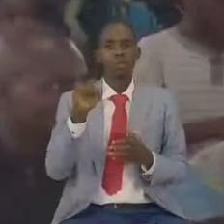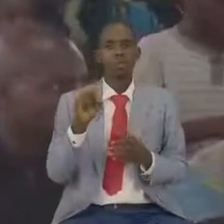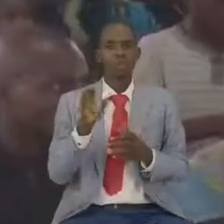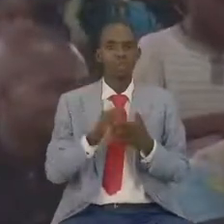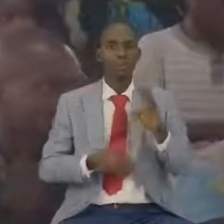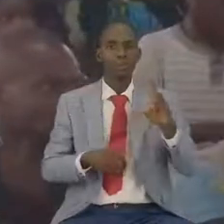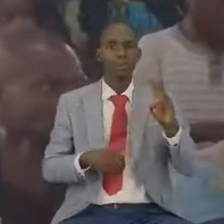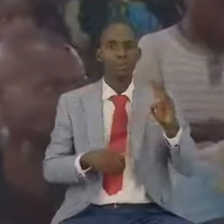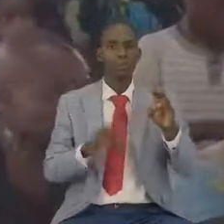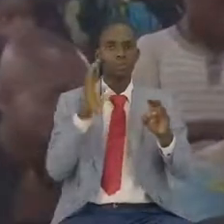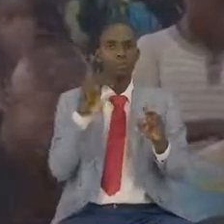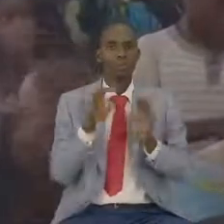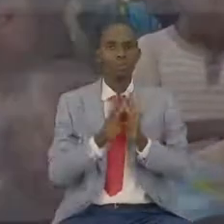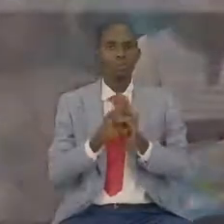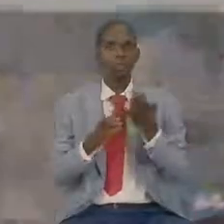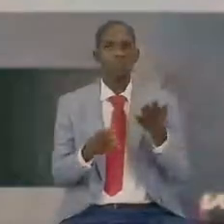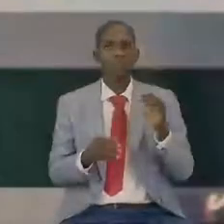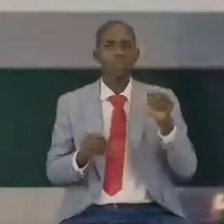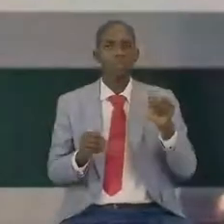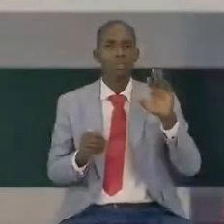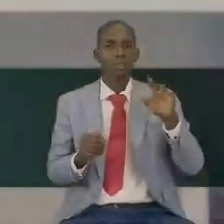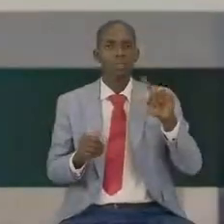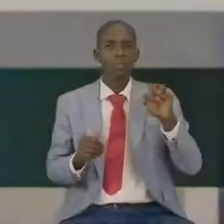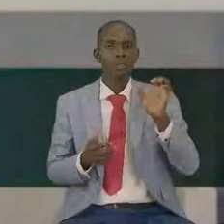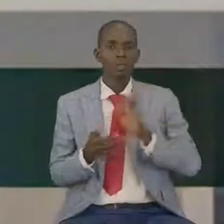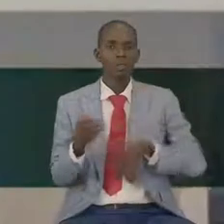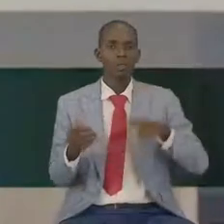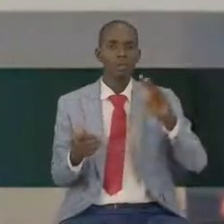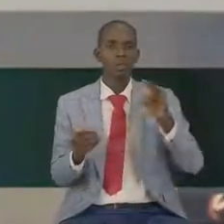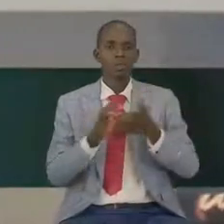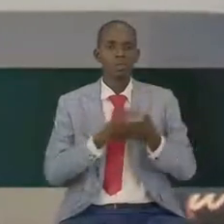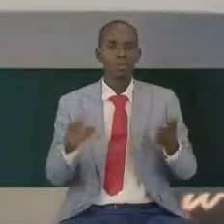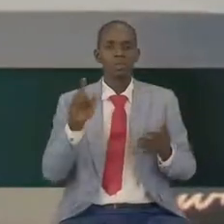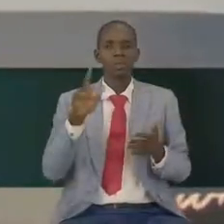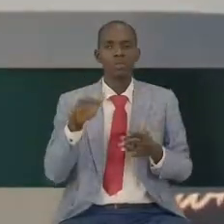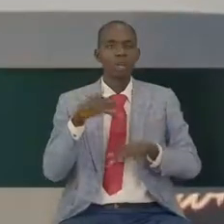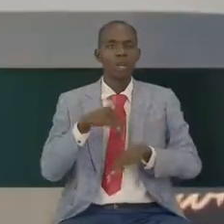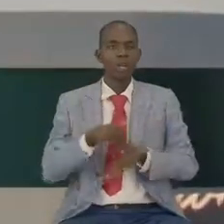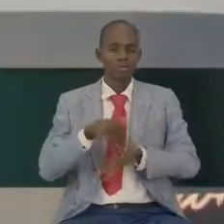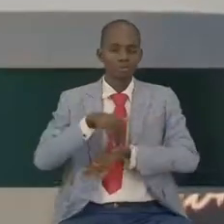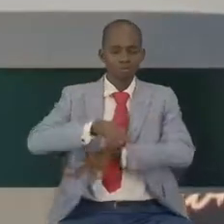16, verset 25. Actes 16, 25.